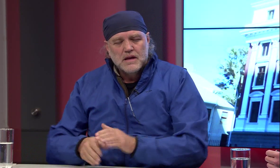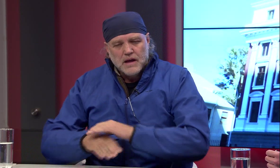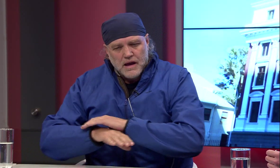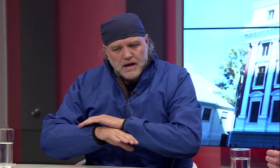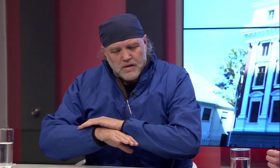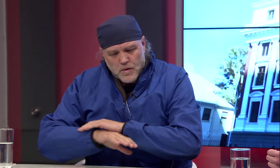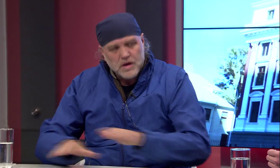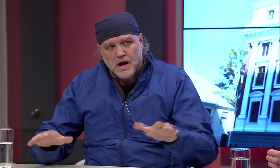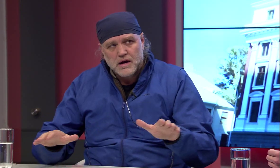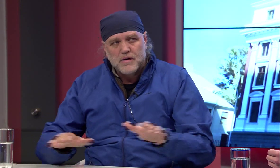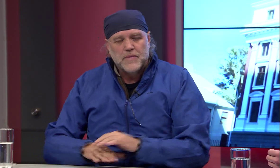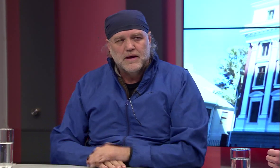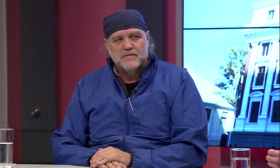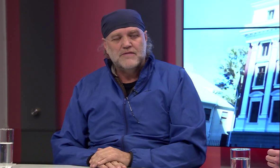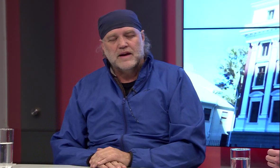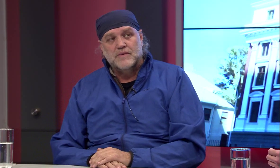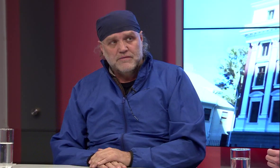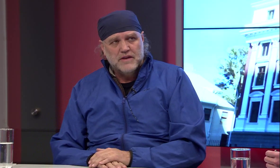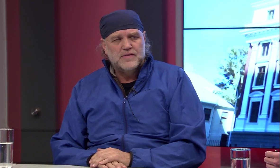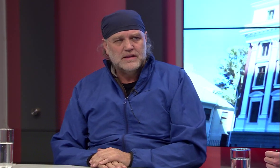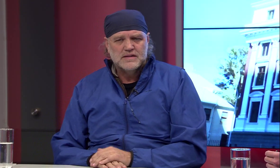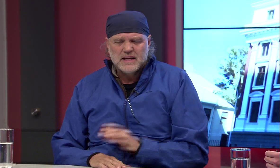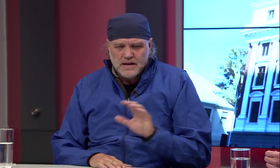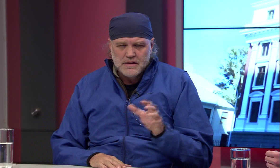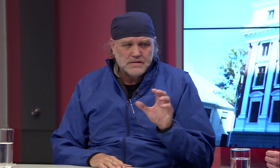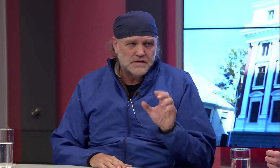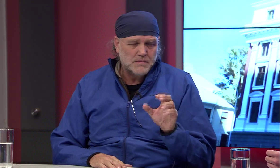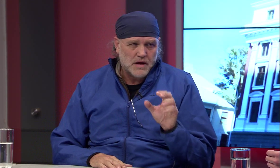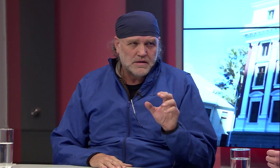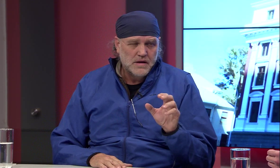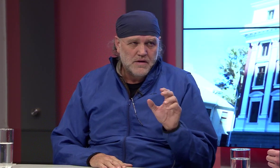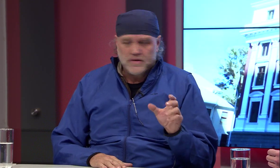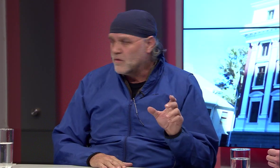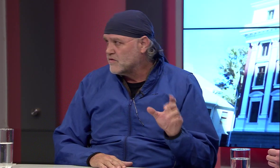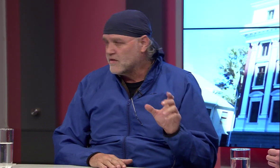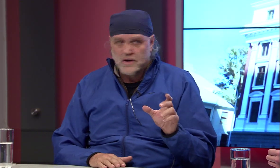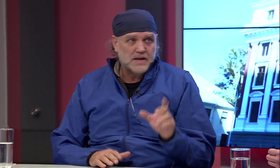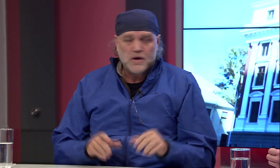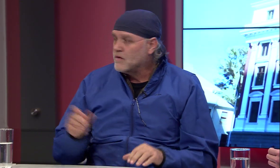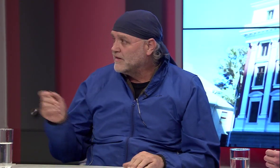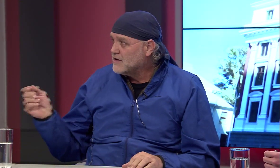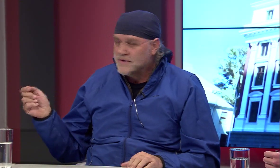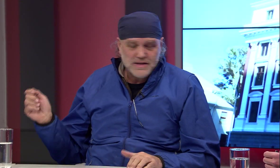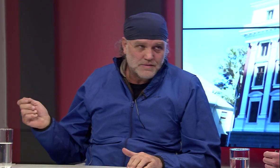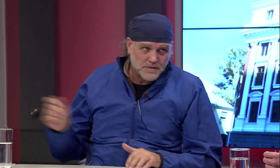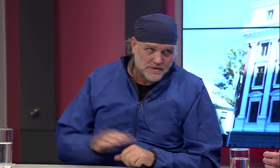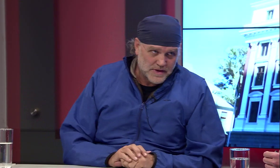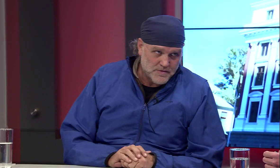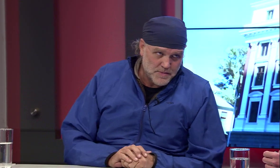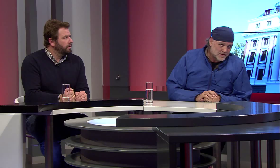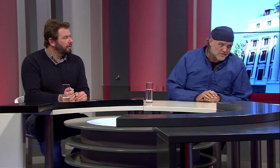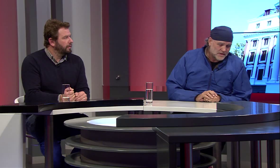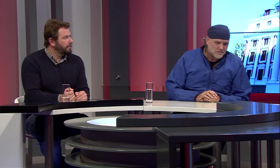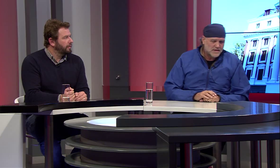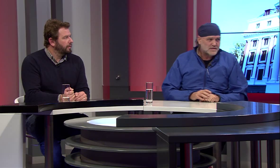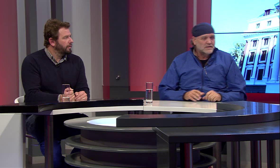president ongeag wat die feite is. En ek dink dit is 'n mate van onverantwoordelikheid. Maar net om ietsie te oor wat jy